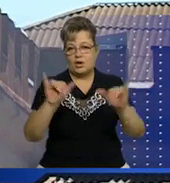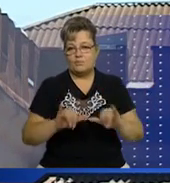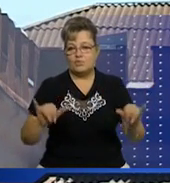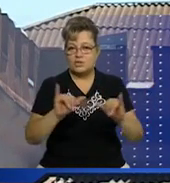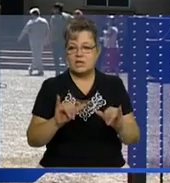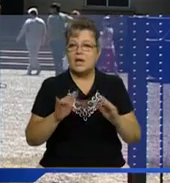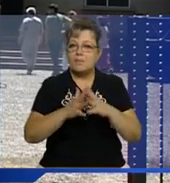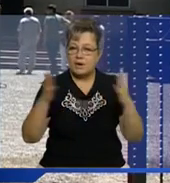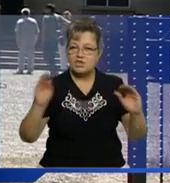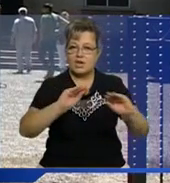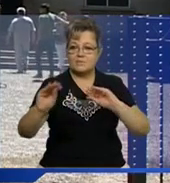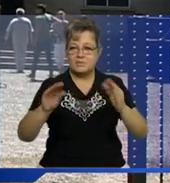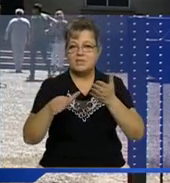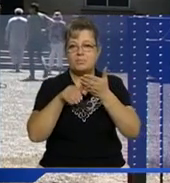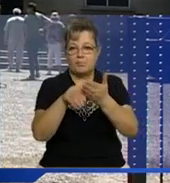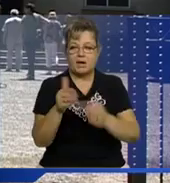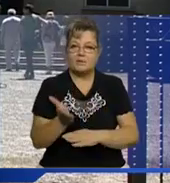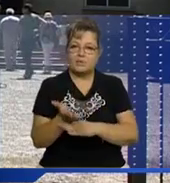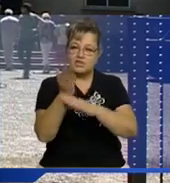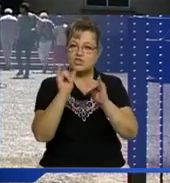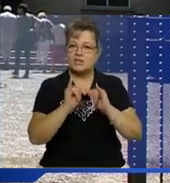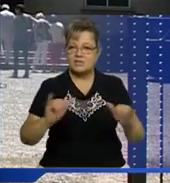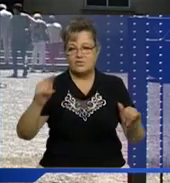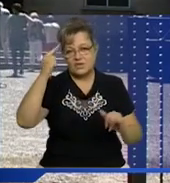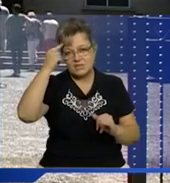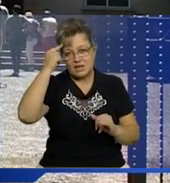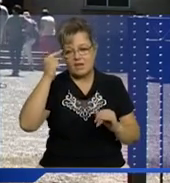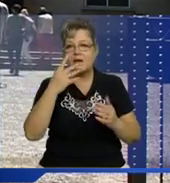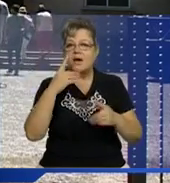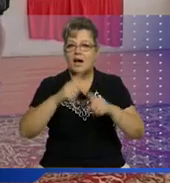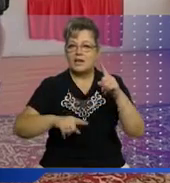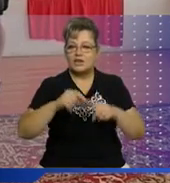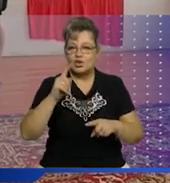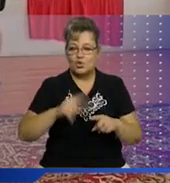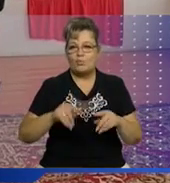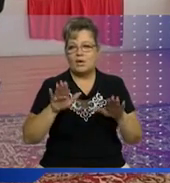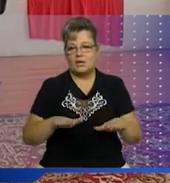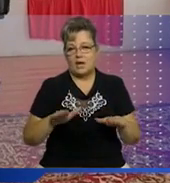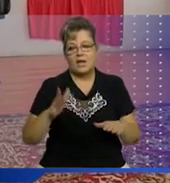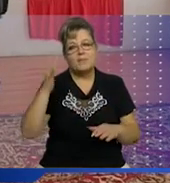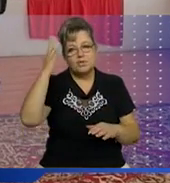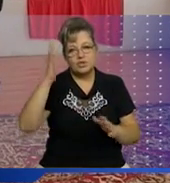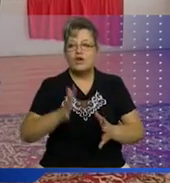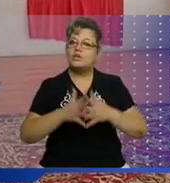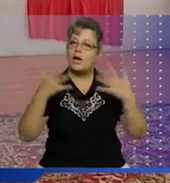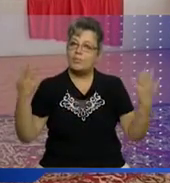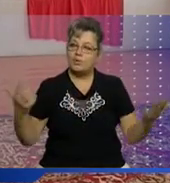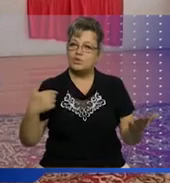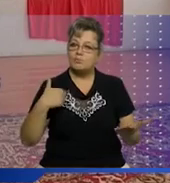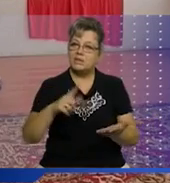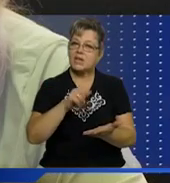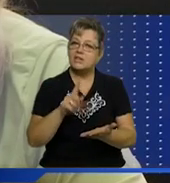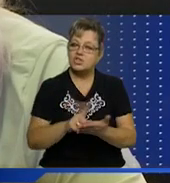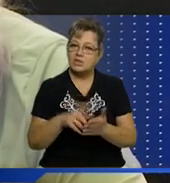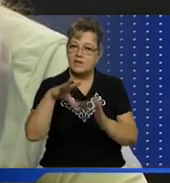здесь – школьный музей. Хотя даже небольшая экспозиция помогает поддерживать и развивать знания о родном крае. Мечтают, конечно, о